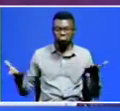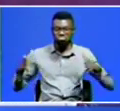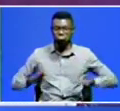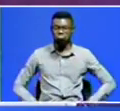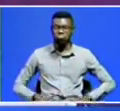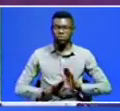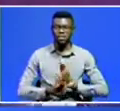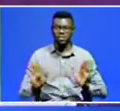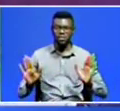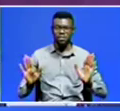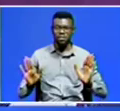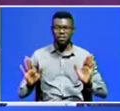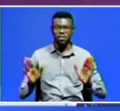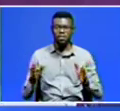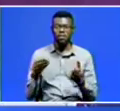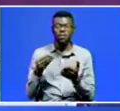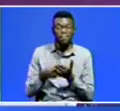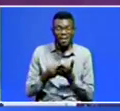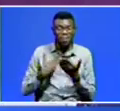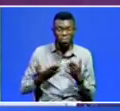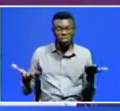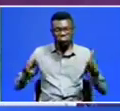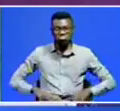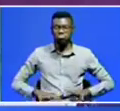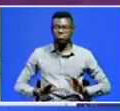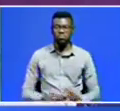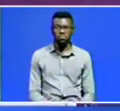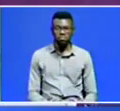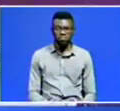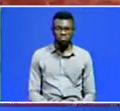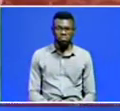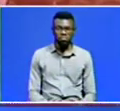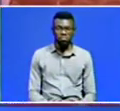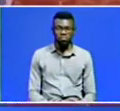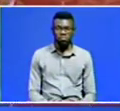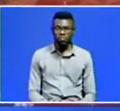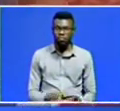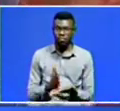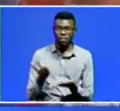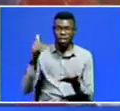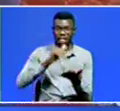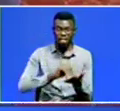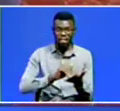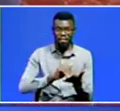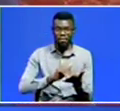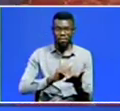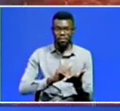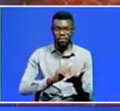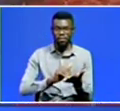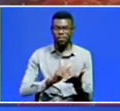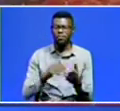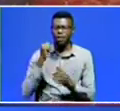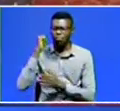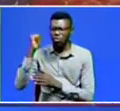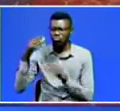Kwa mifuko ya watu binafsi. Kwa mara nyingine tena, wito kwa wanasiasa